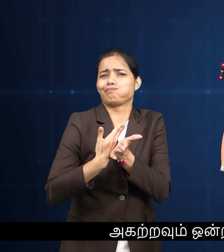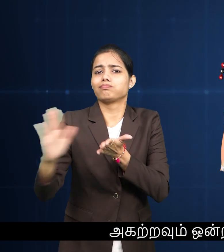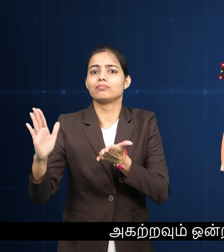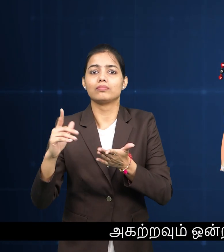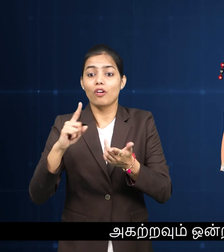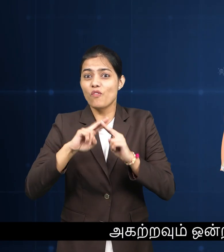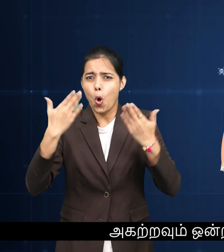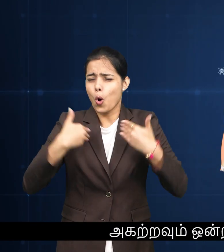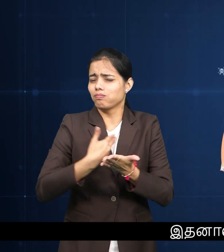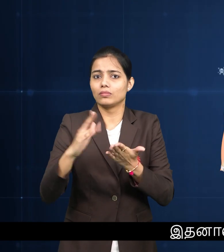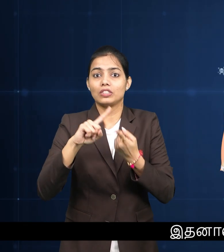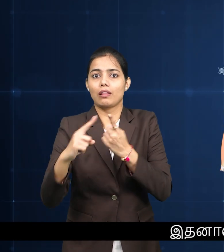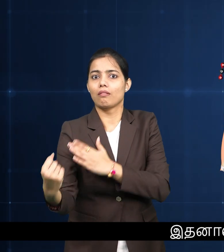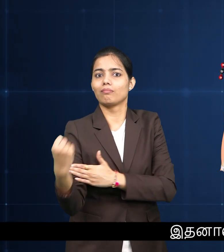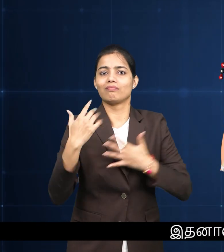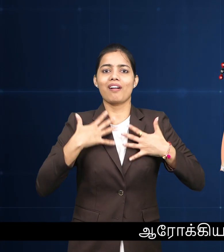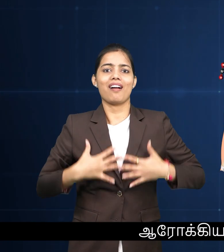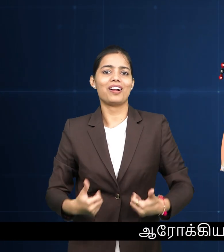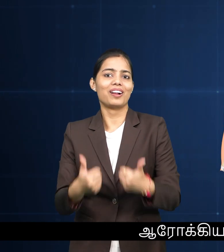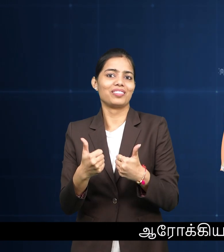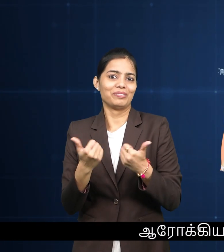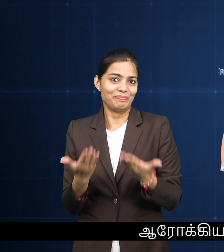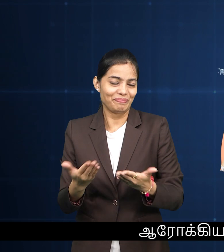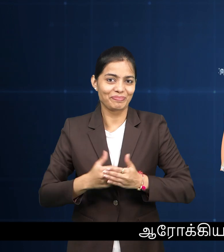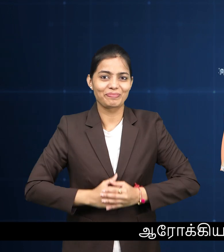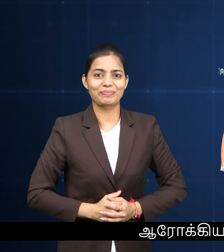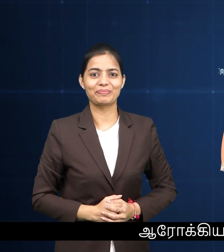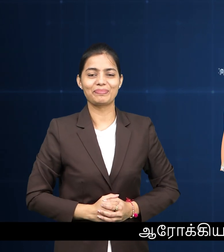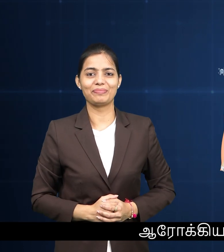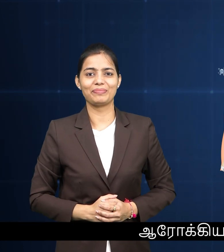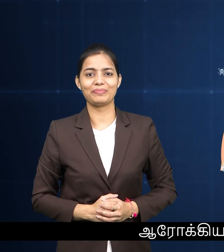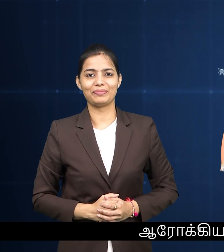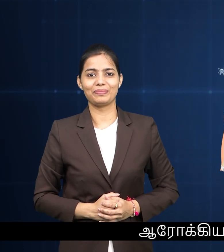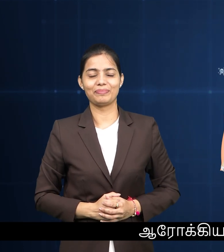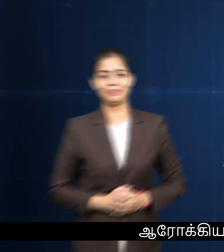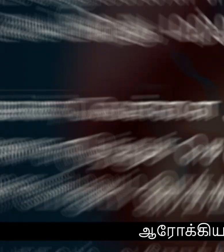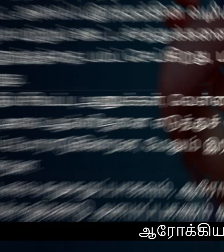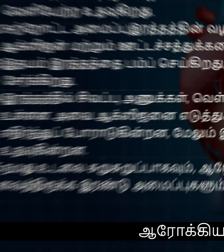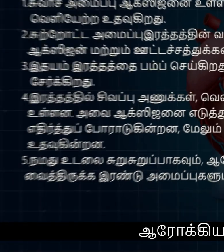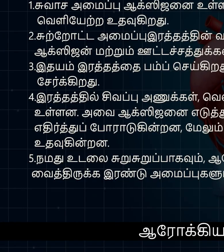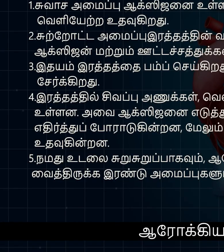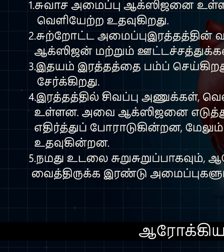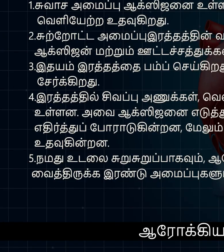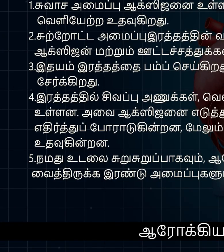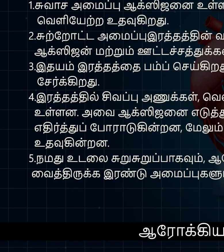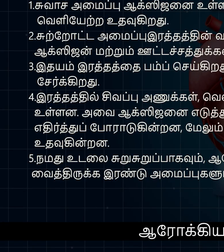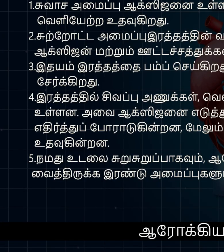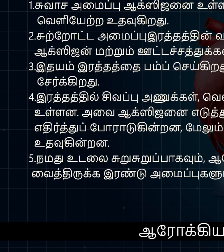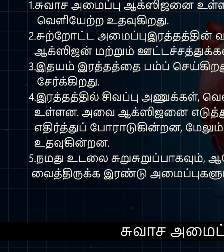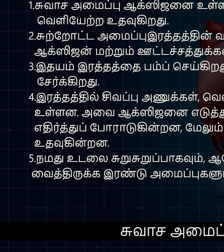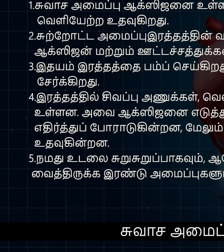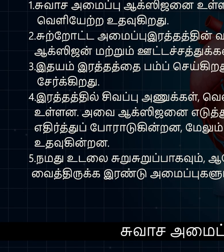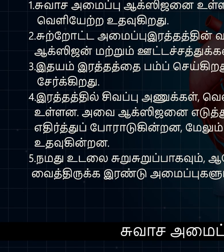ஒன்றிணைந்து செயல்படுகின்றன. இதனால் நம்மை ஆற்றலுடன் ஆரோக்கியமாக வைத்திருக்கின்றன. நினைவில் வைத்துக்